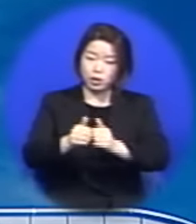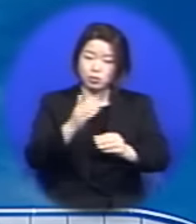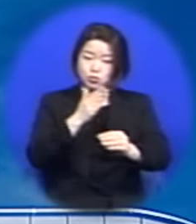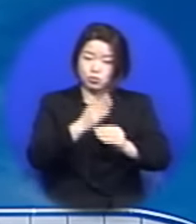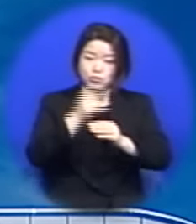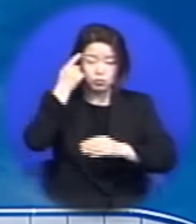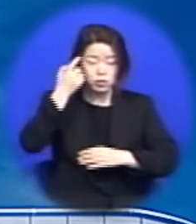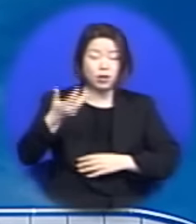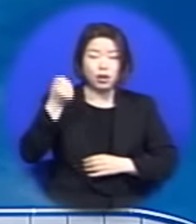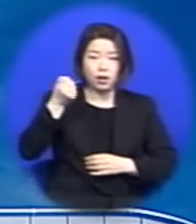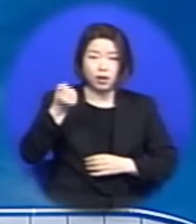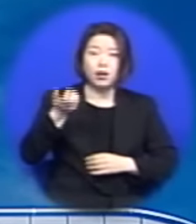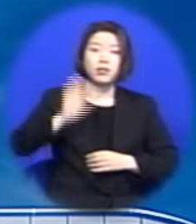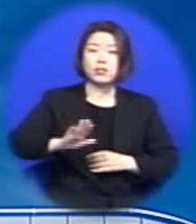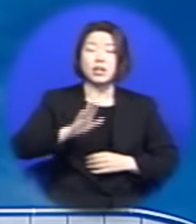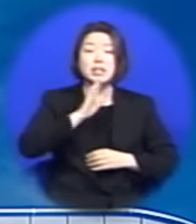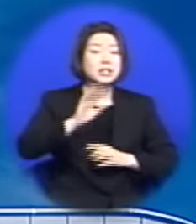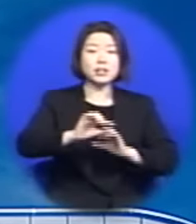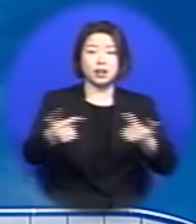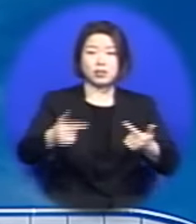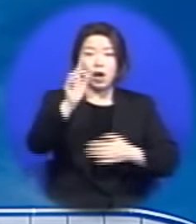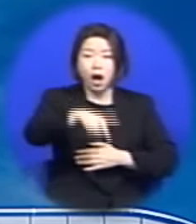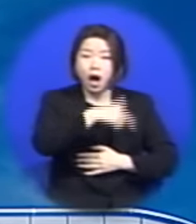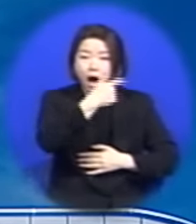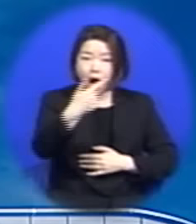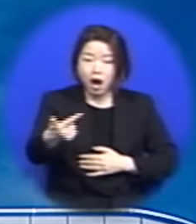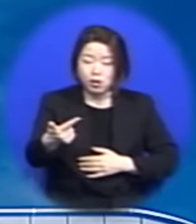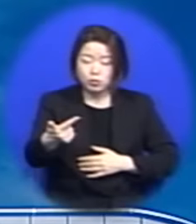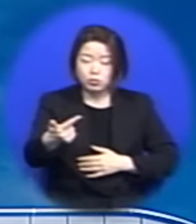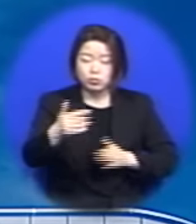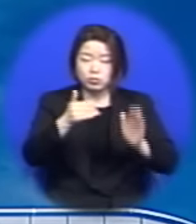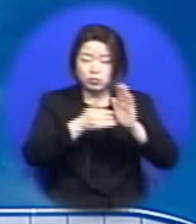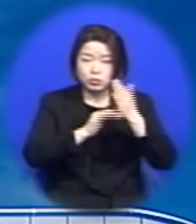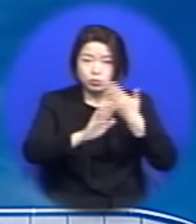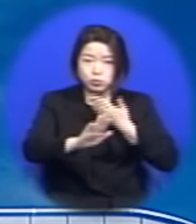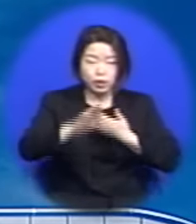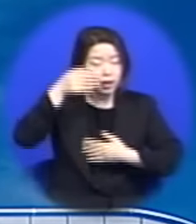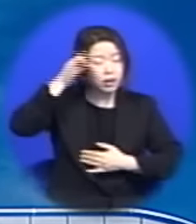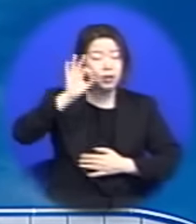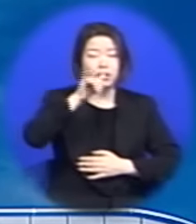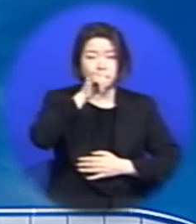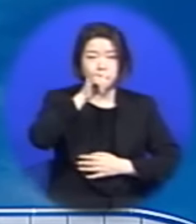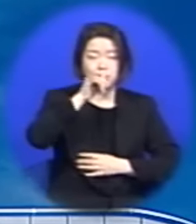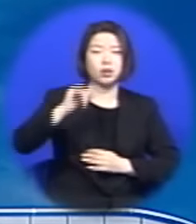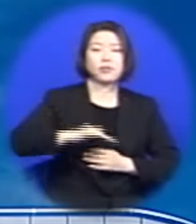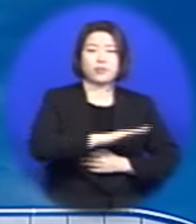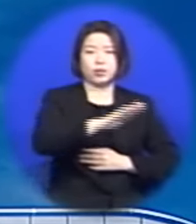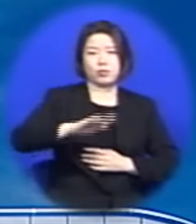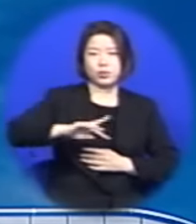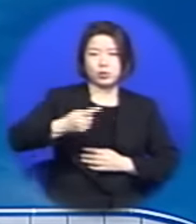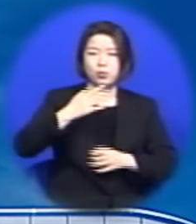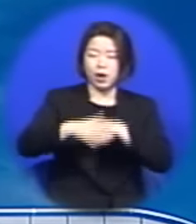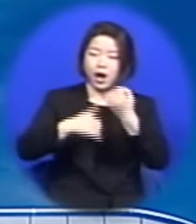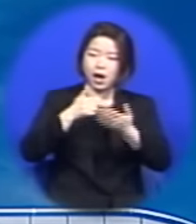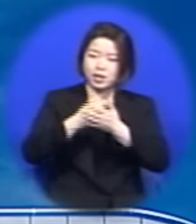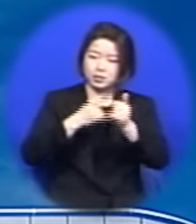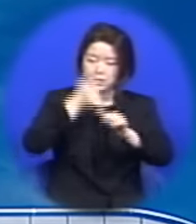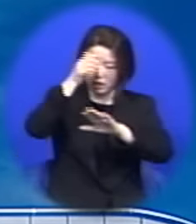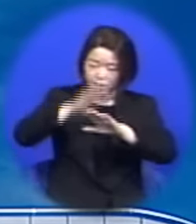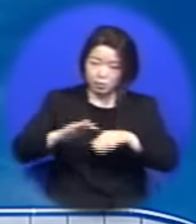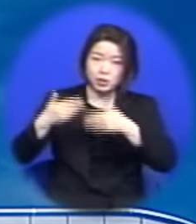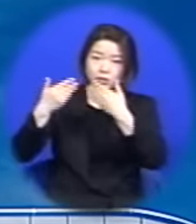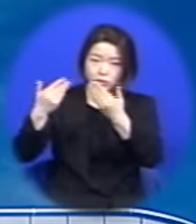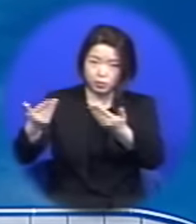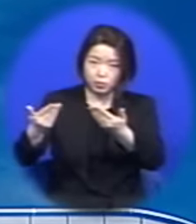그근데 실제로 아니었죠 하루 지나서야 깨달았습니다 우리도 하나님께 이렇게 예배드리고